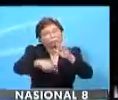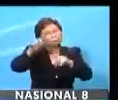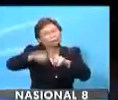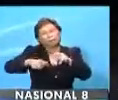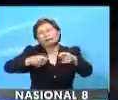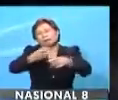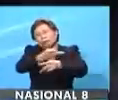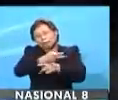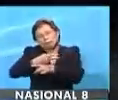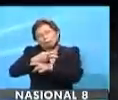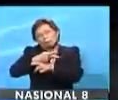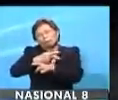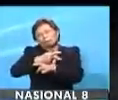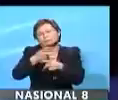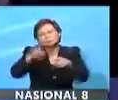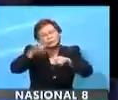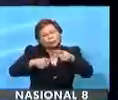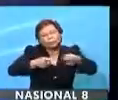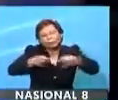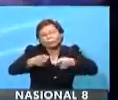kawalan semua pihak.